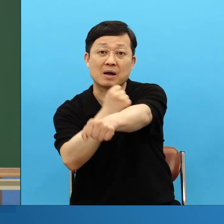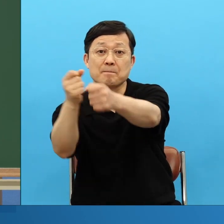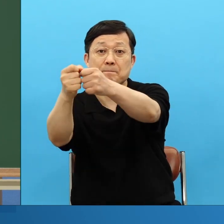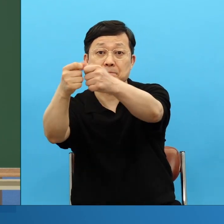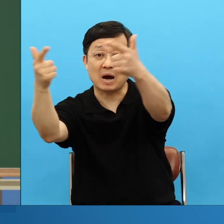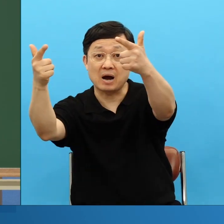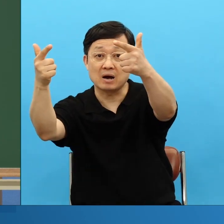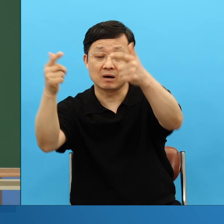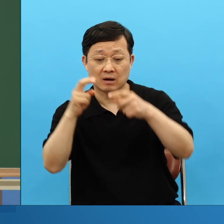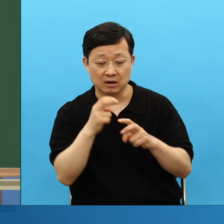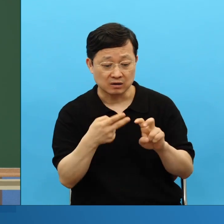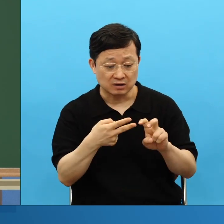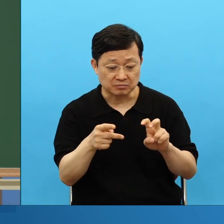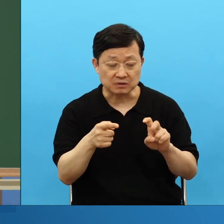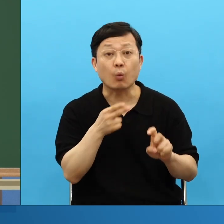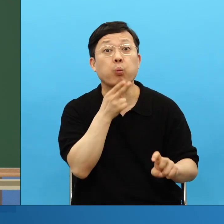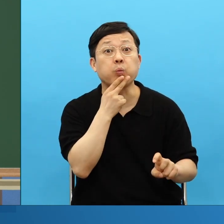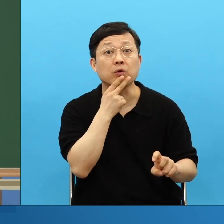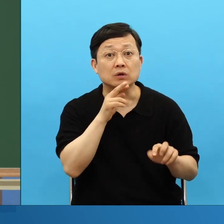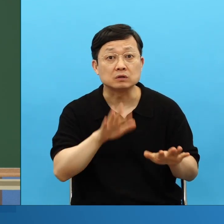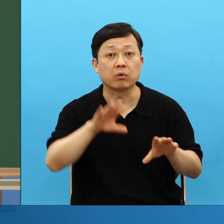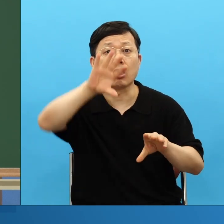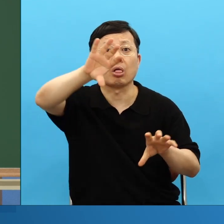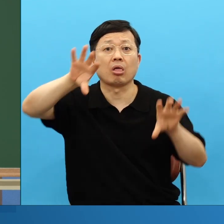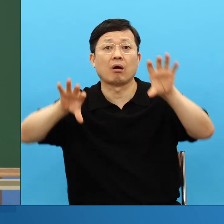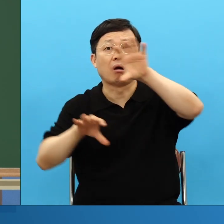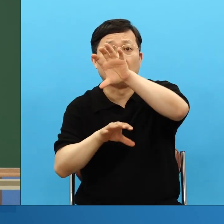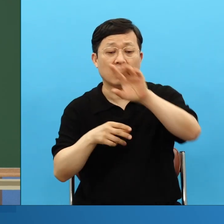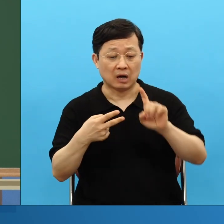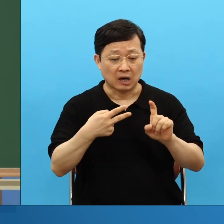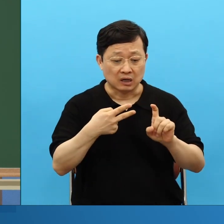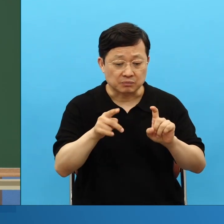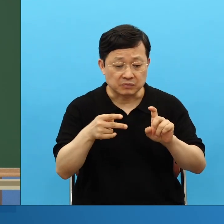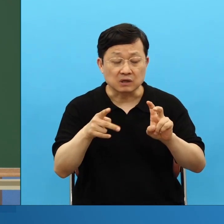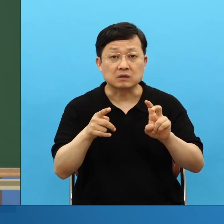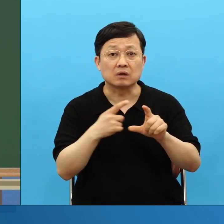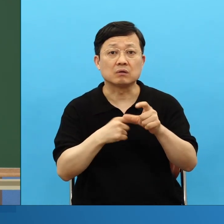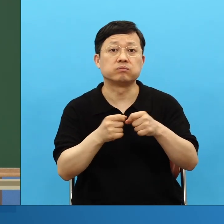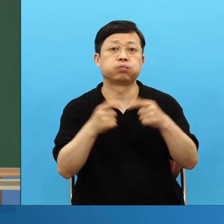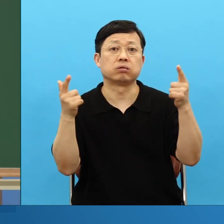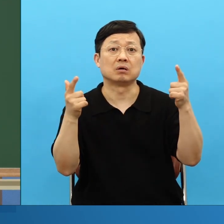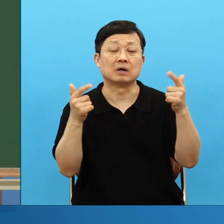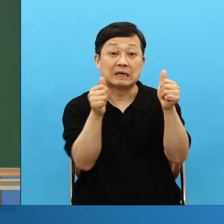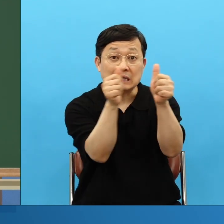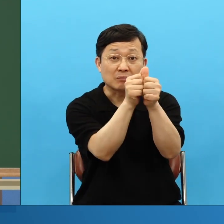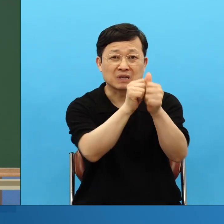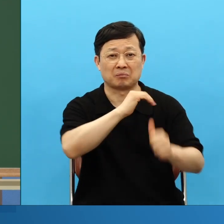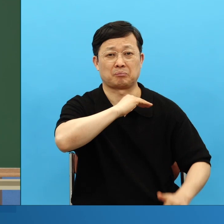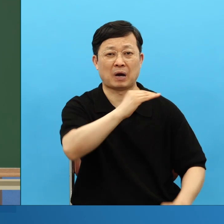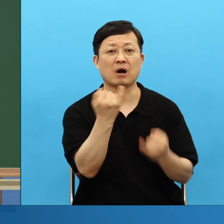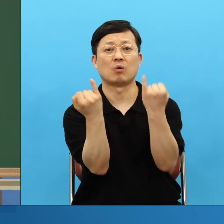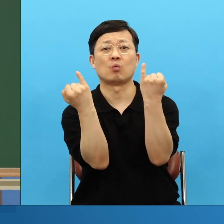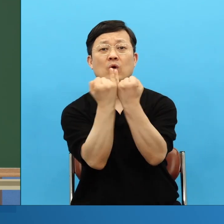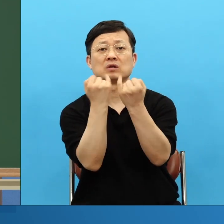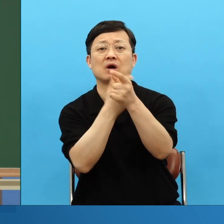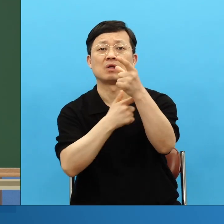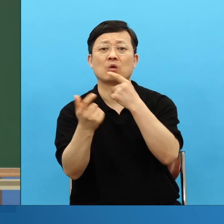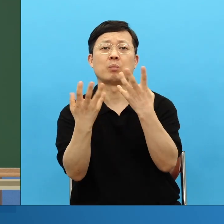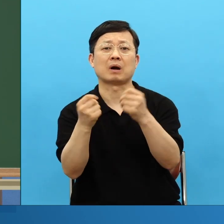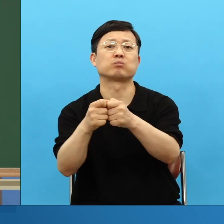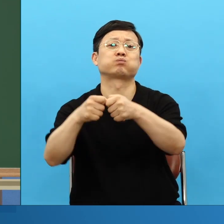20대 아가씨들 아무 관계 없어요. 특히 어린 아이들은 여자아이들이 더 많아요. 왜냐하면 원조 교제를